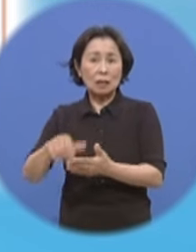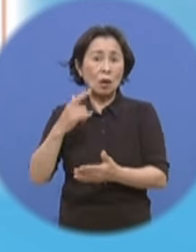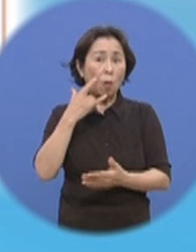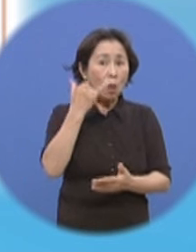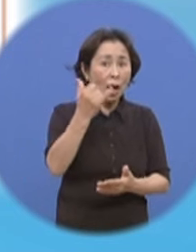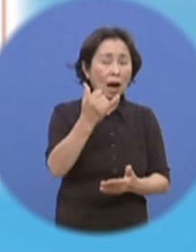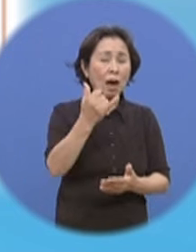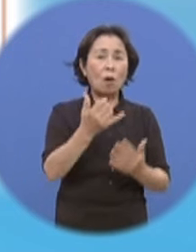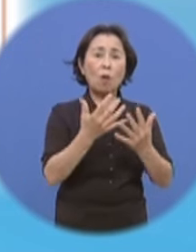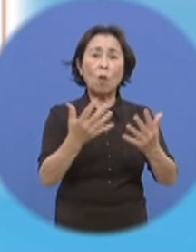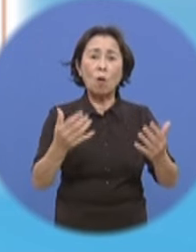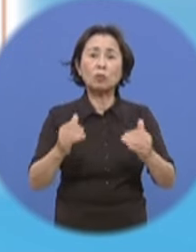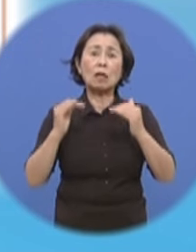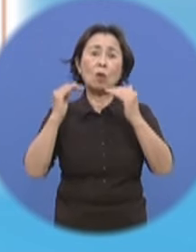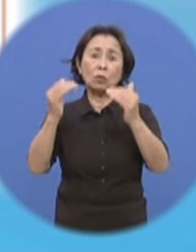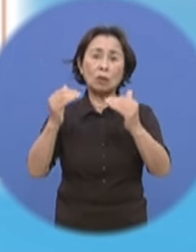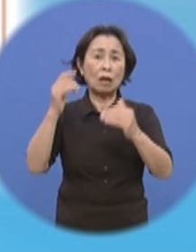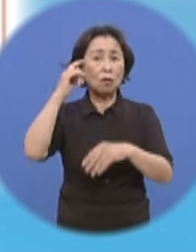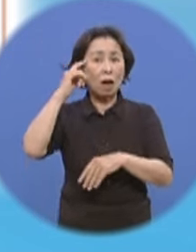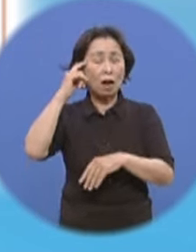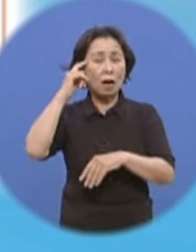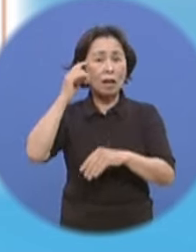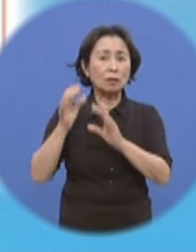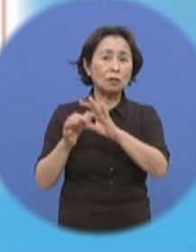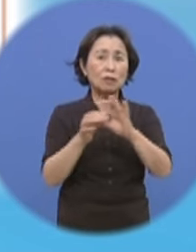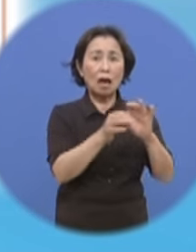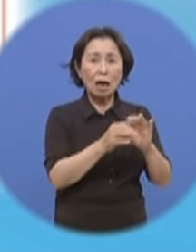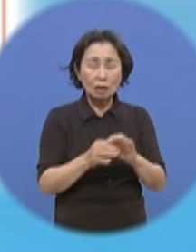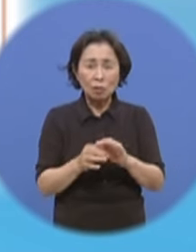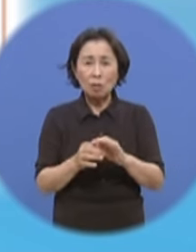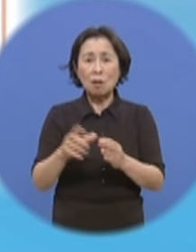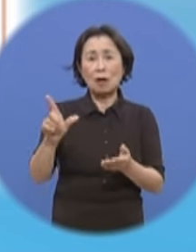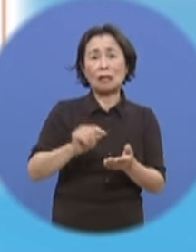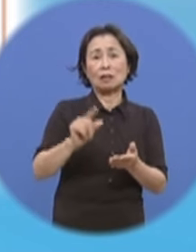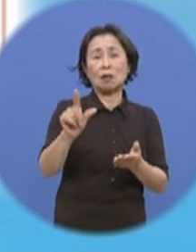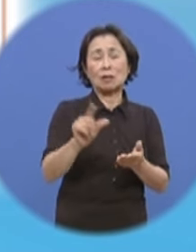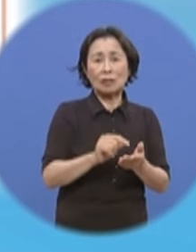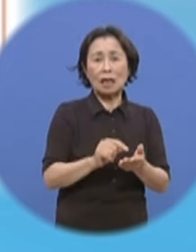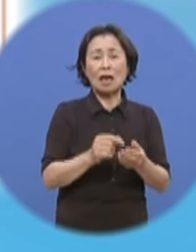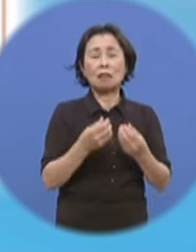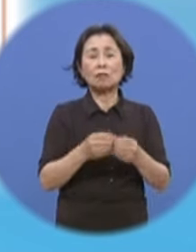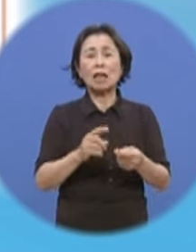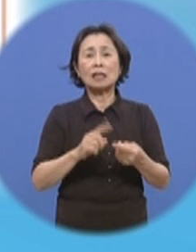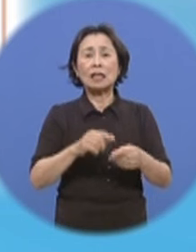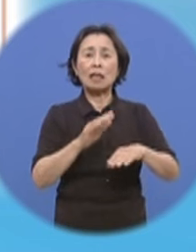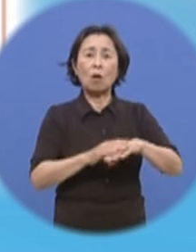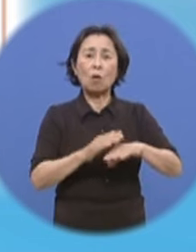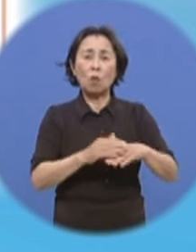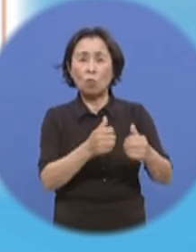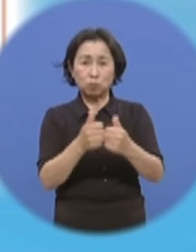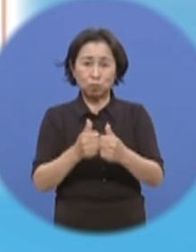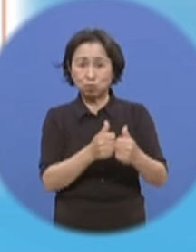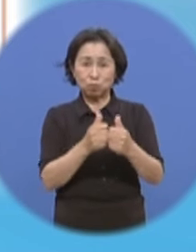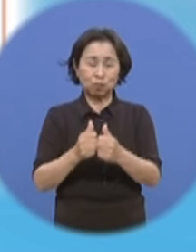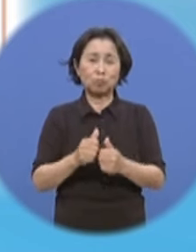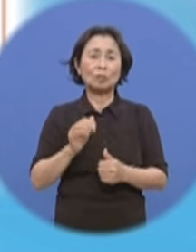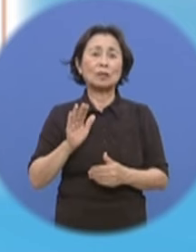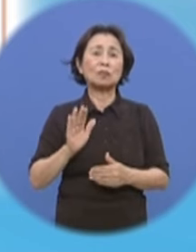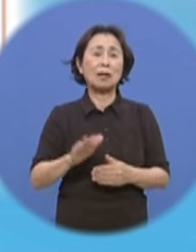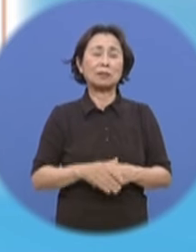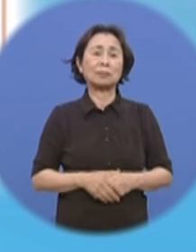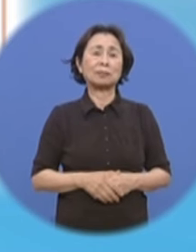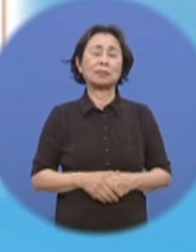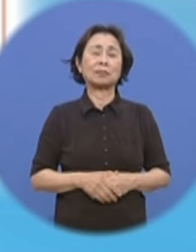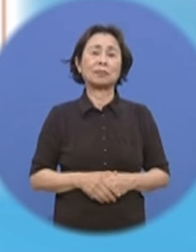など多くの大人のや繋がりを最大限に活用した具体的な手立てを協議します